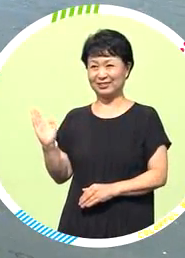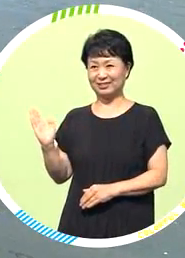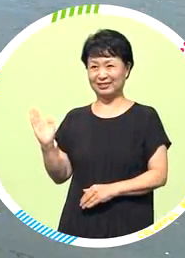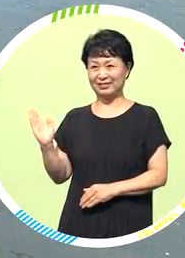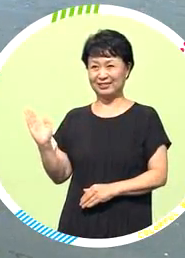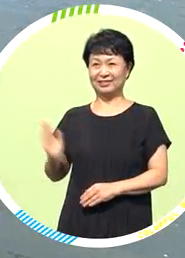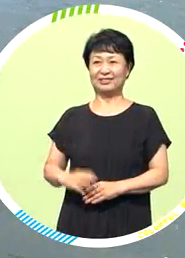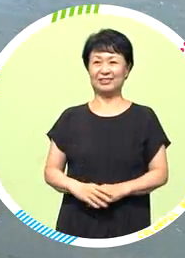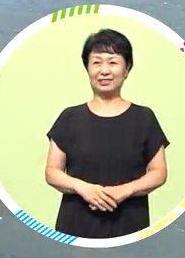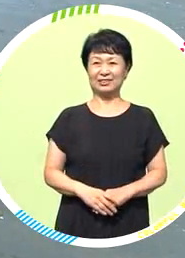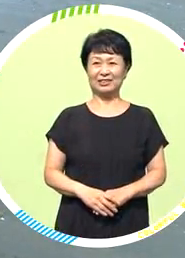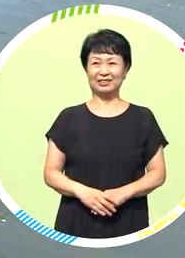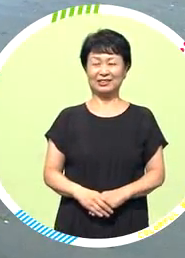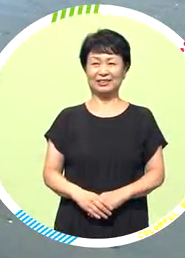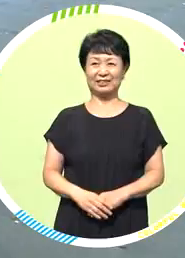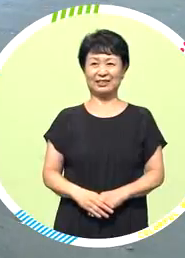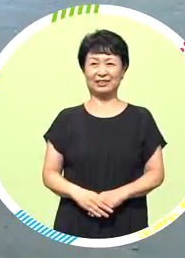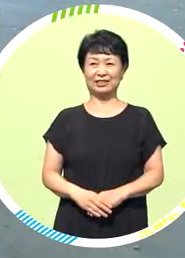ともう